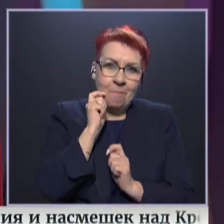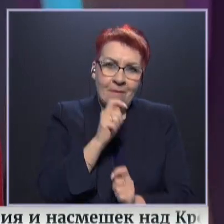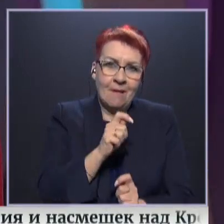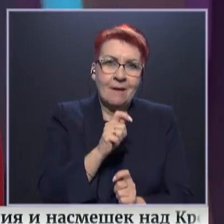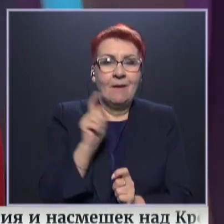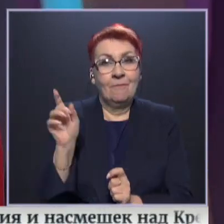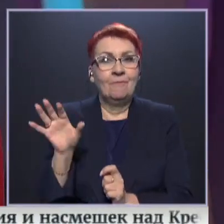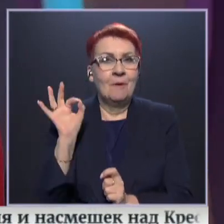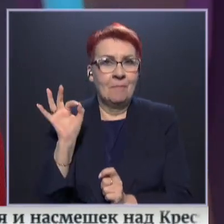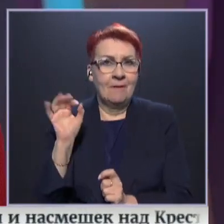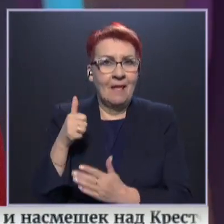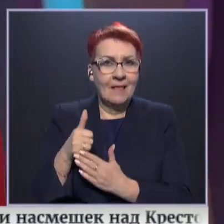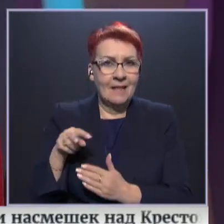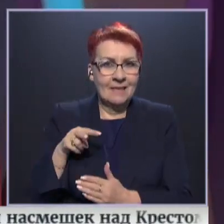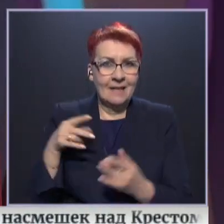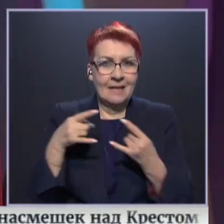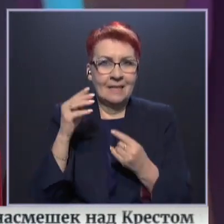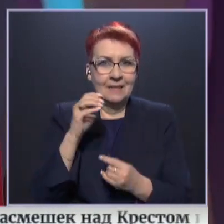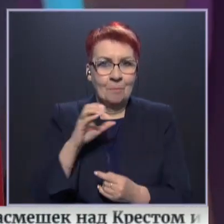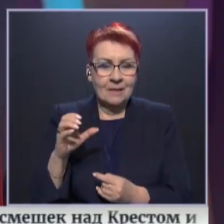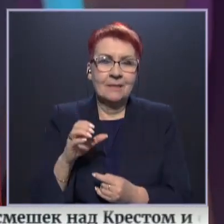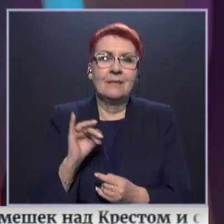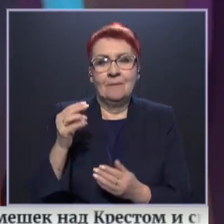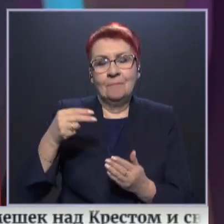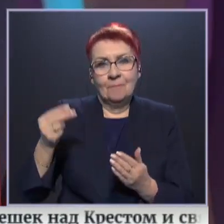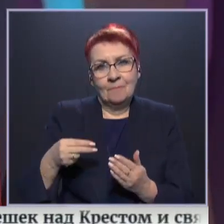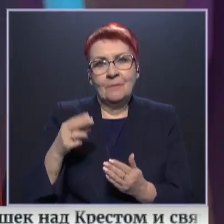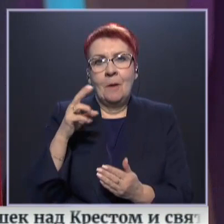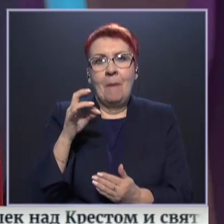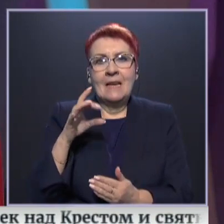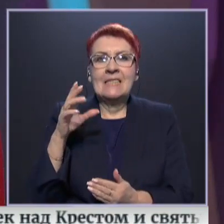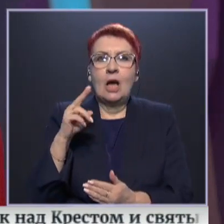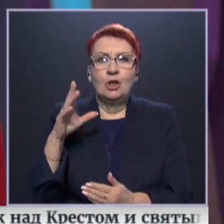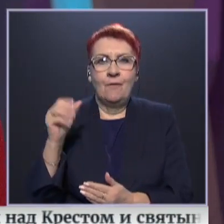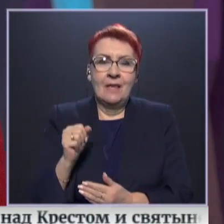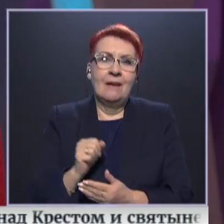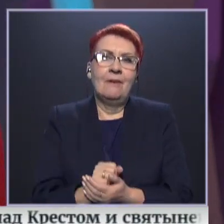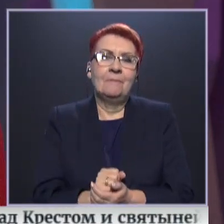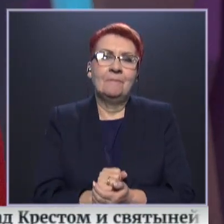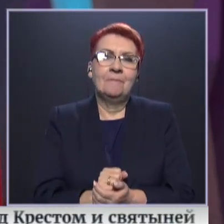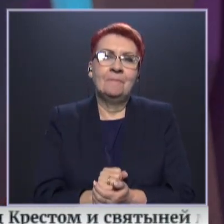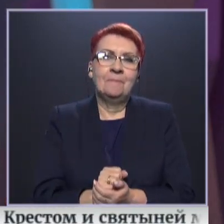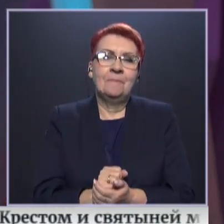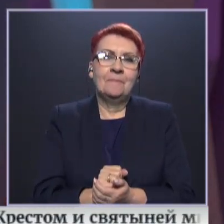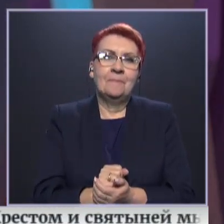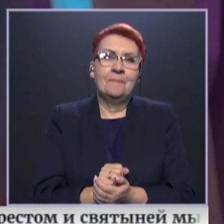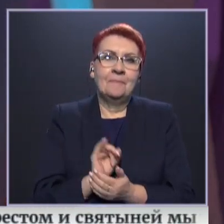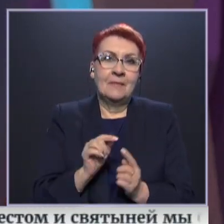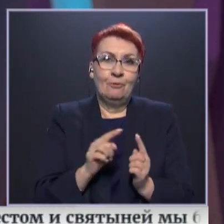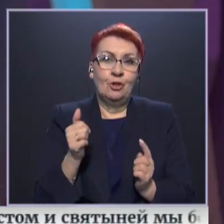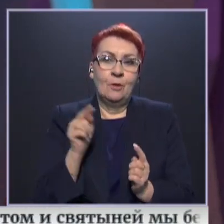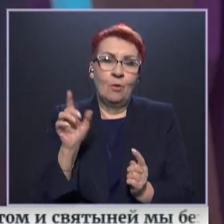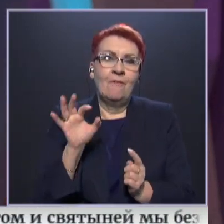отца Артемия и, конечно же, Бориса Корчевникова. Друзья, давайте пока начинать. Ждем ваших звонков, напомню.